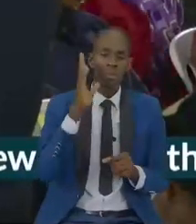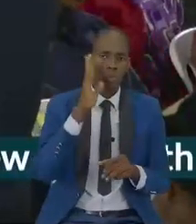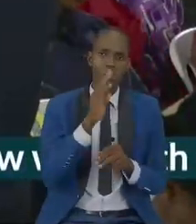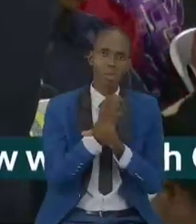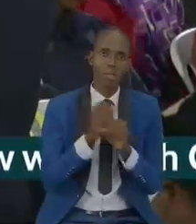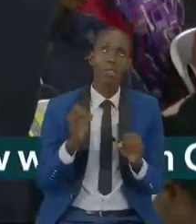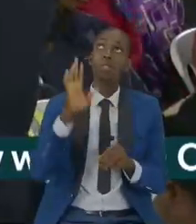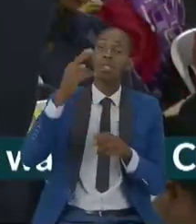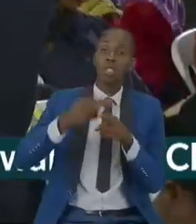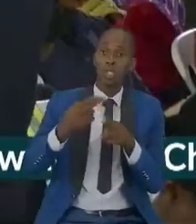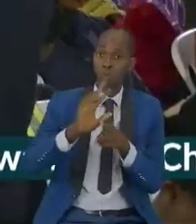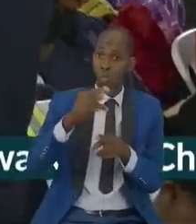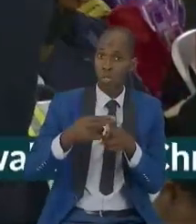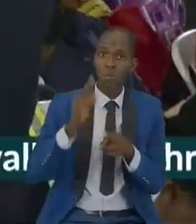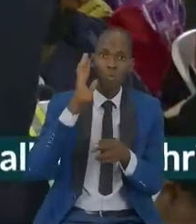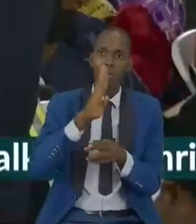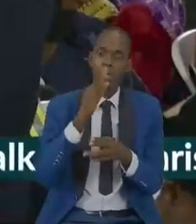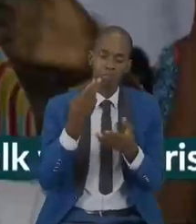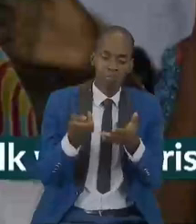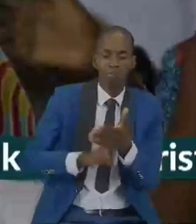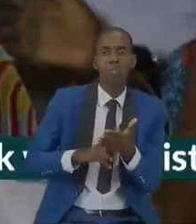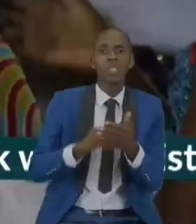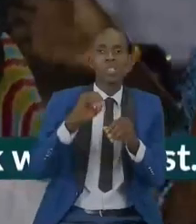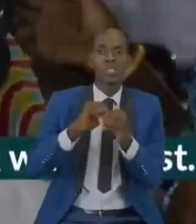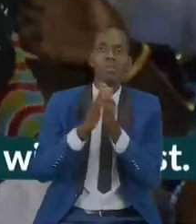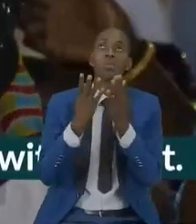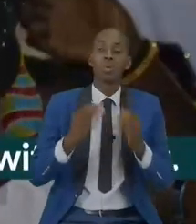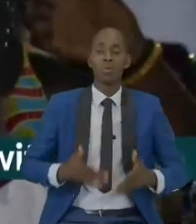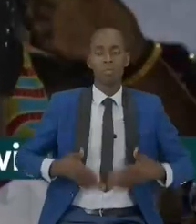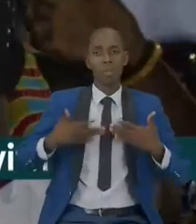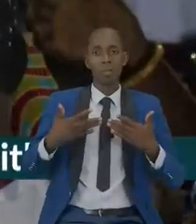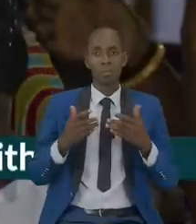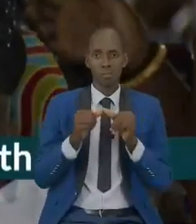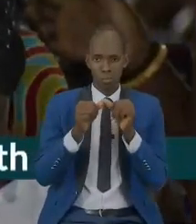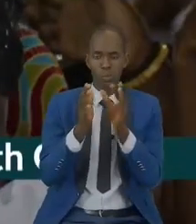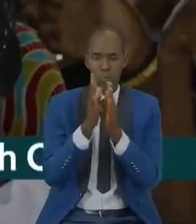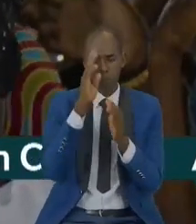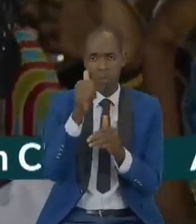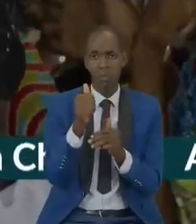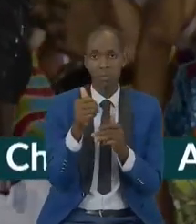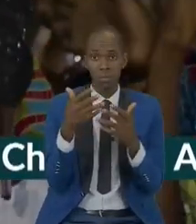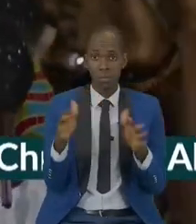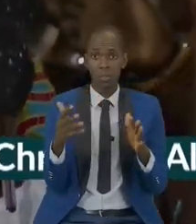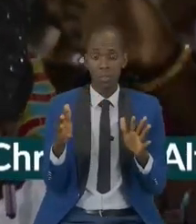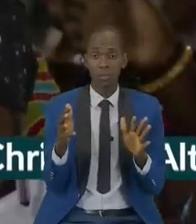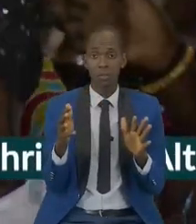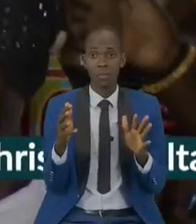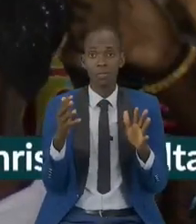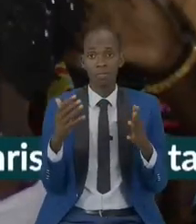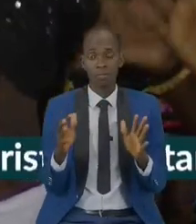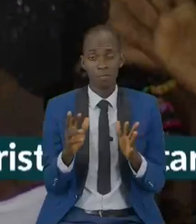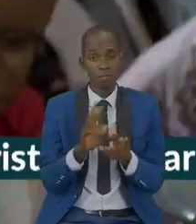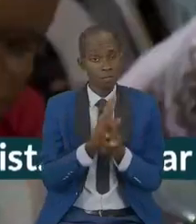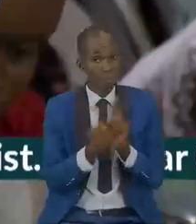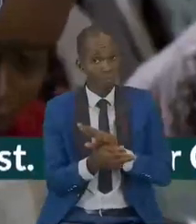et ton nom sera écrit dans le livre de vie au ciel. Je prie pour toi maintenant. Lève